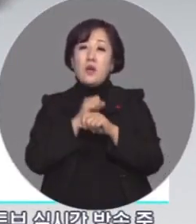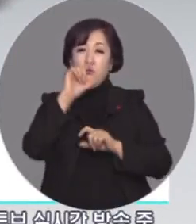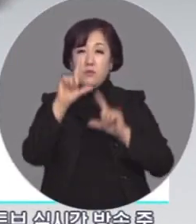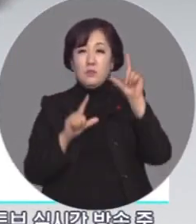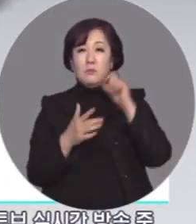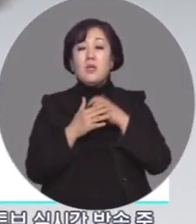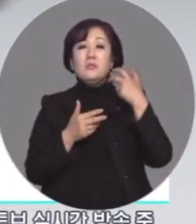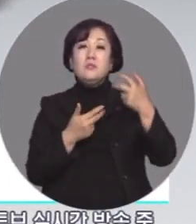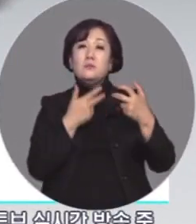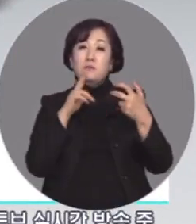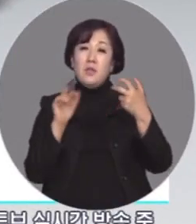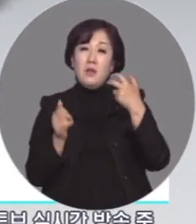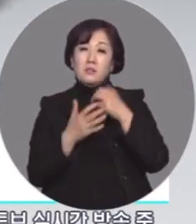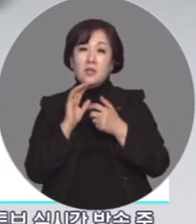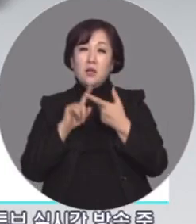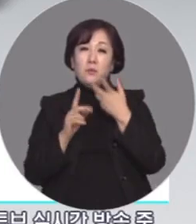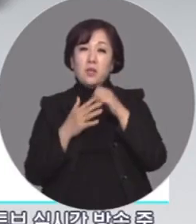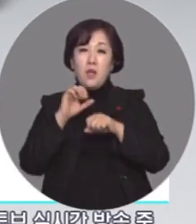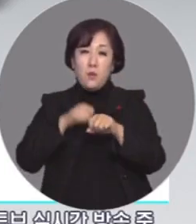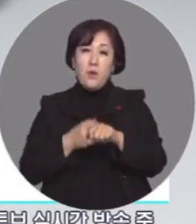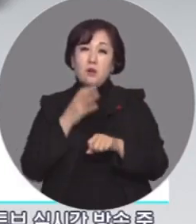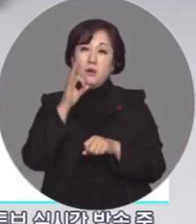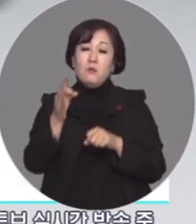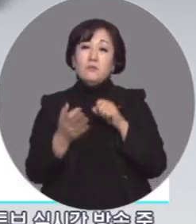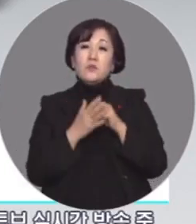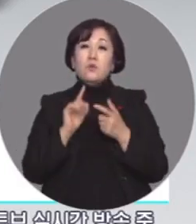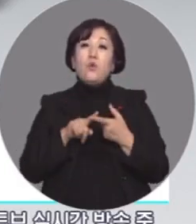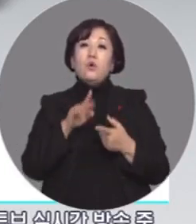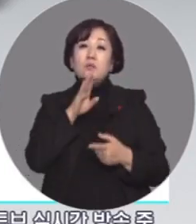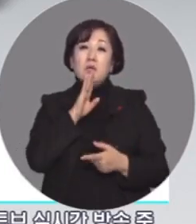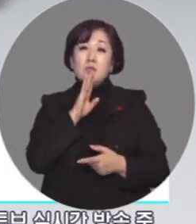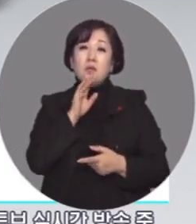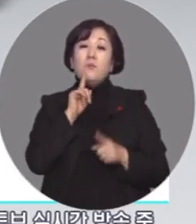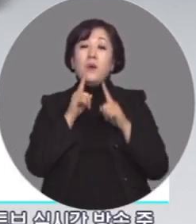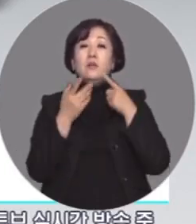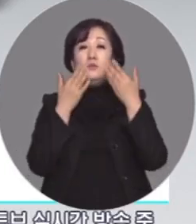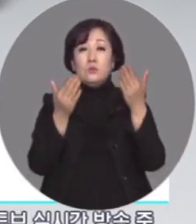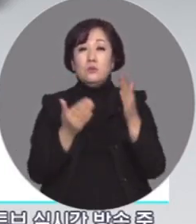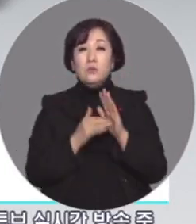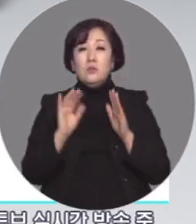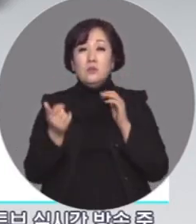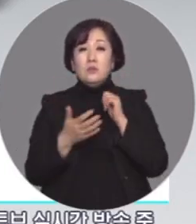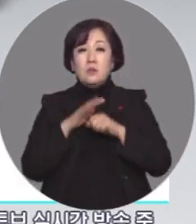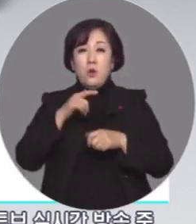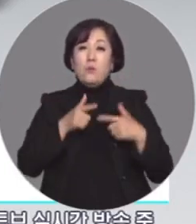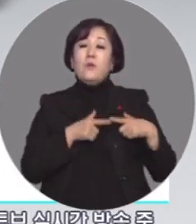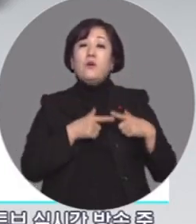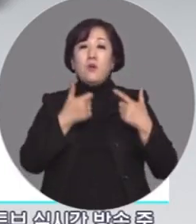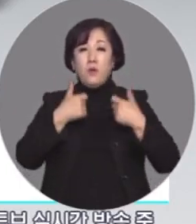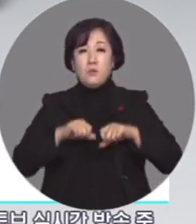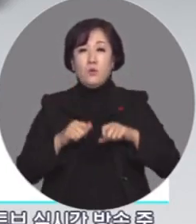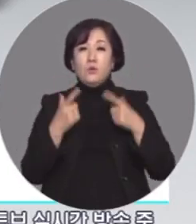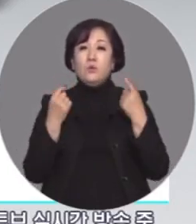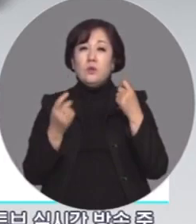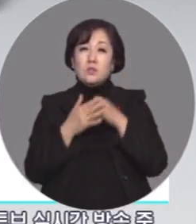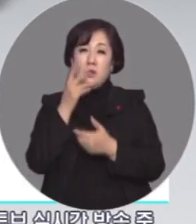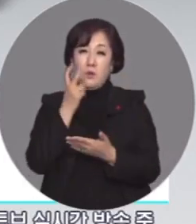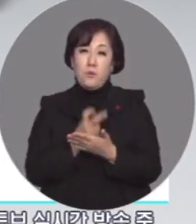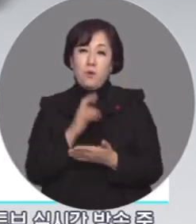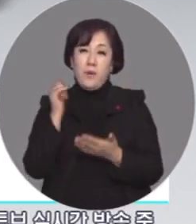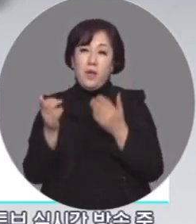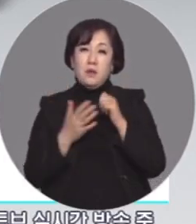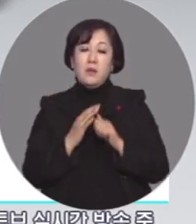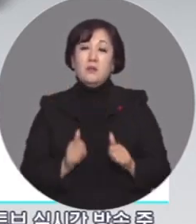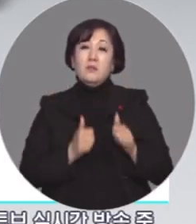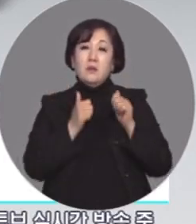벌금형이 선고됐습니다. 사실을 말하고도 명예를 훼손했다면 처벌하는 법 조항 때문인데 이제는